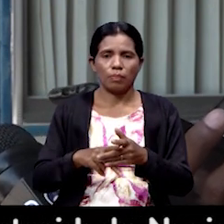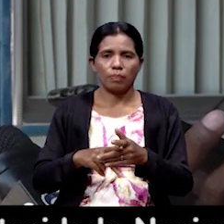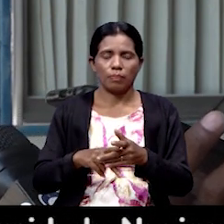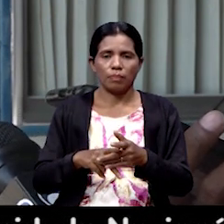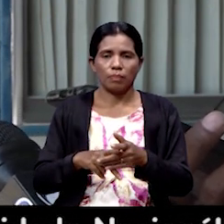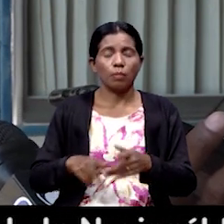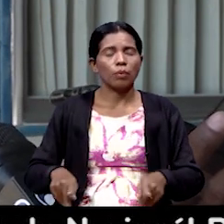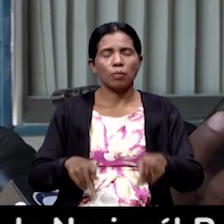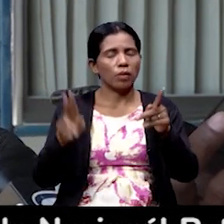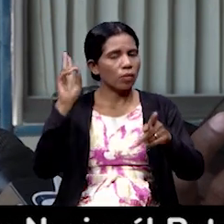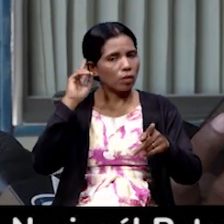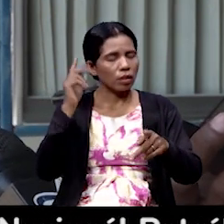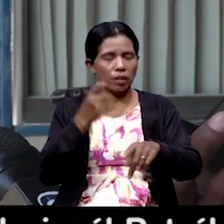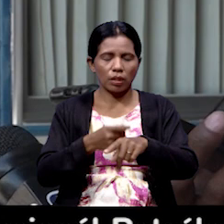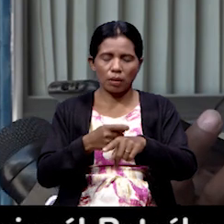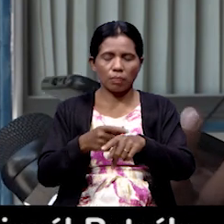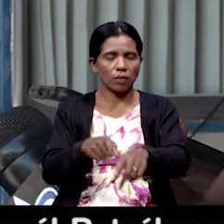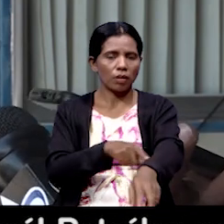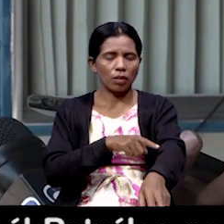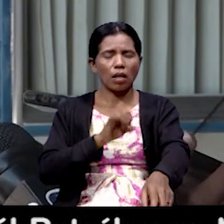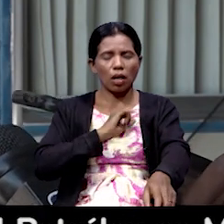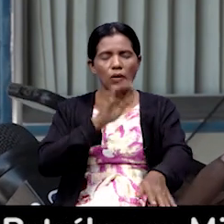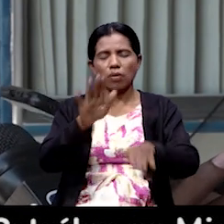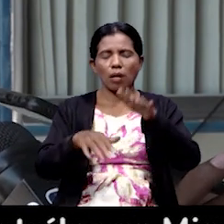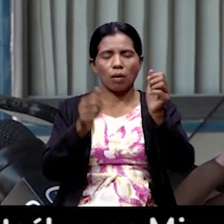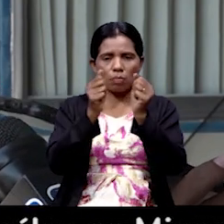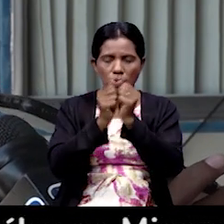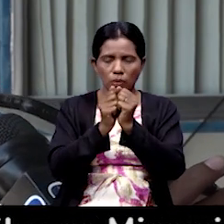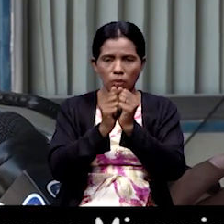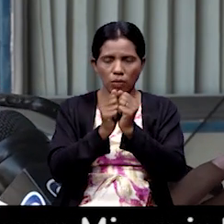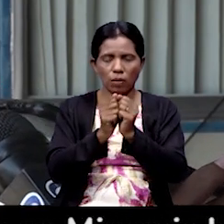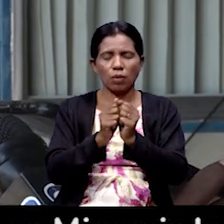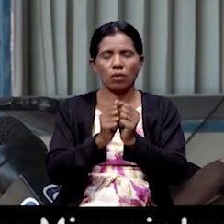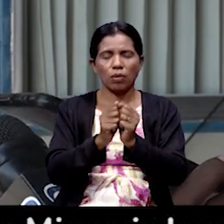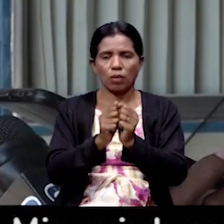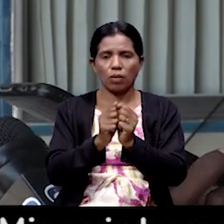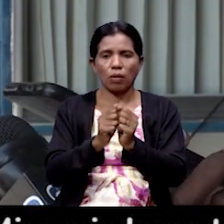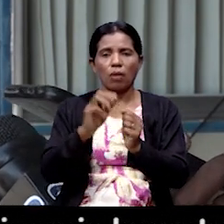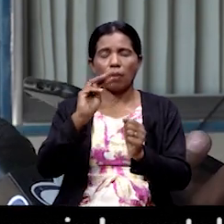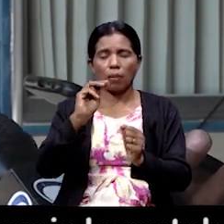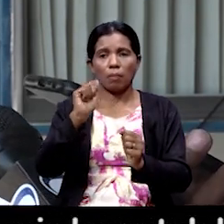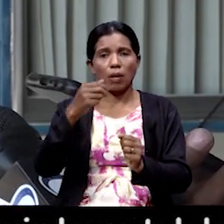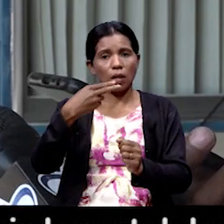hau tempu naro kau lahun desde hau sei ya kolej hau kunyes